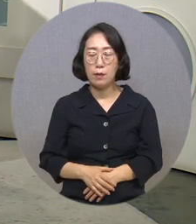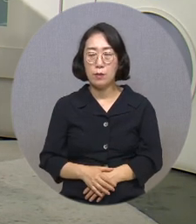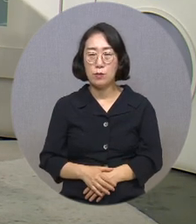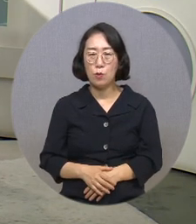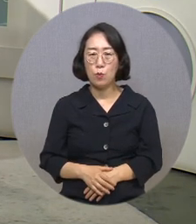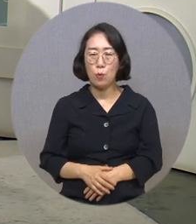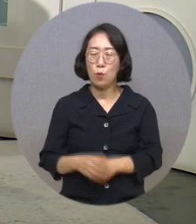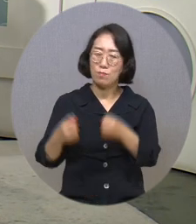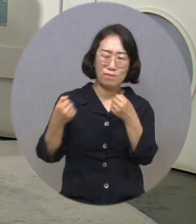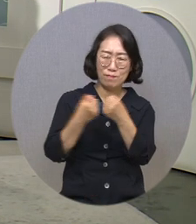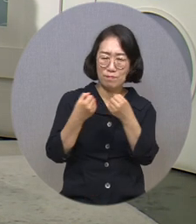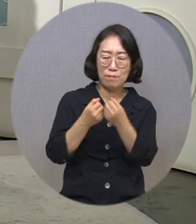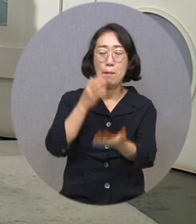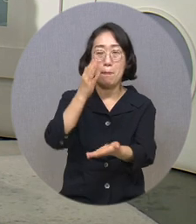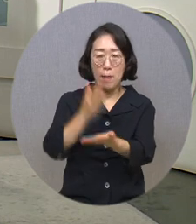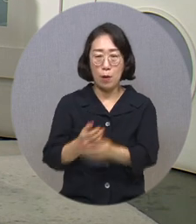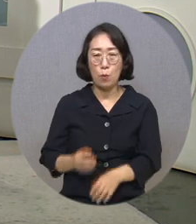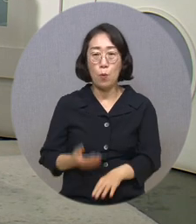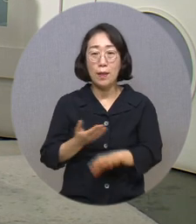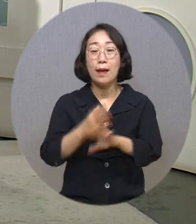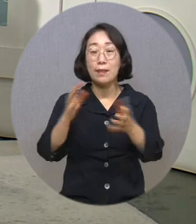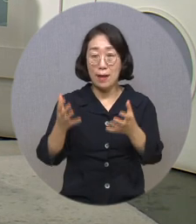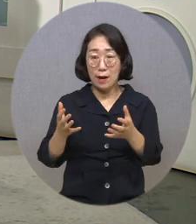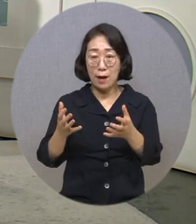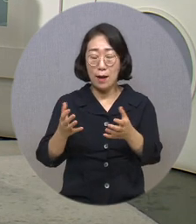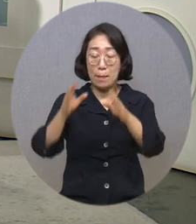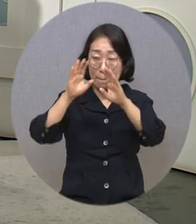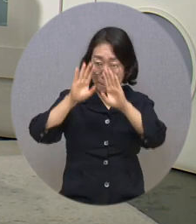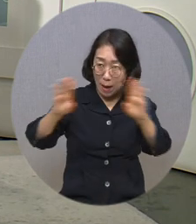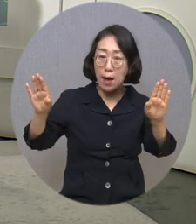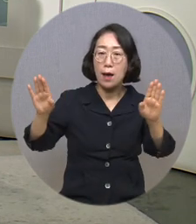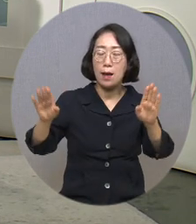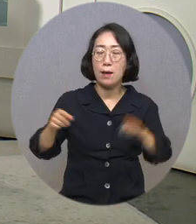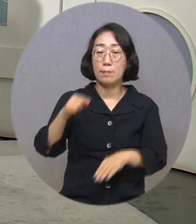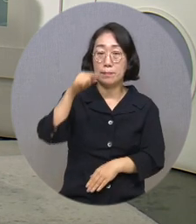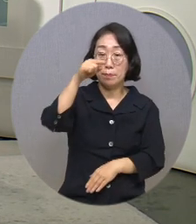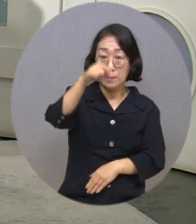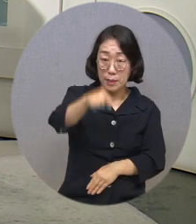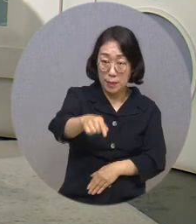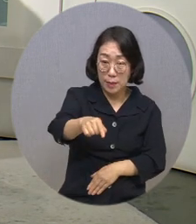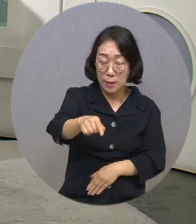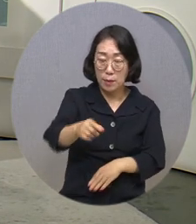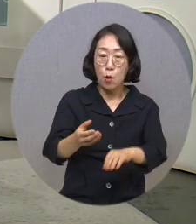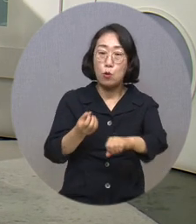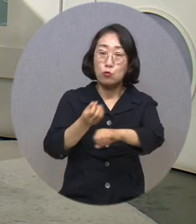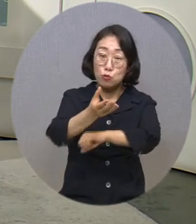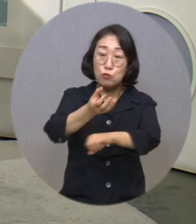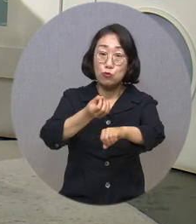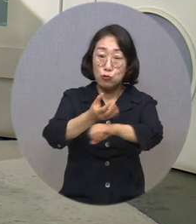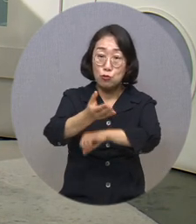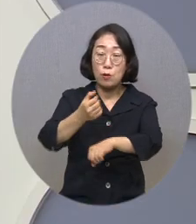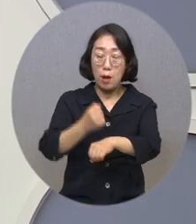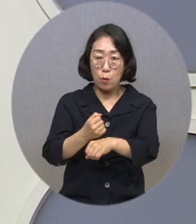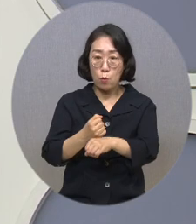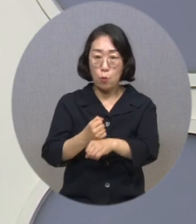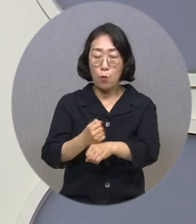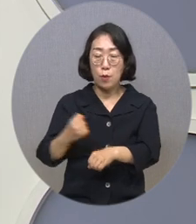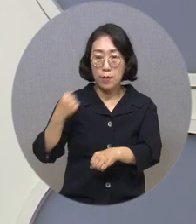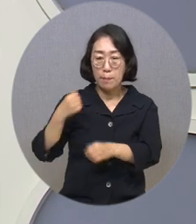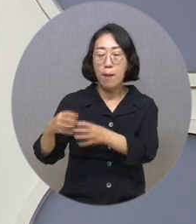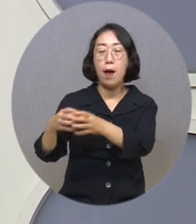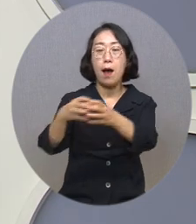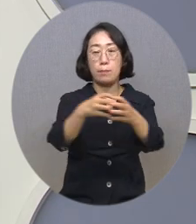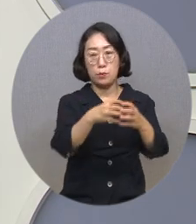충돌하지 말자 외국으로 좀 나가자 이제 교육 경제로 그리고 이거를 정부와 같이 힘을 합해서